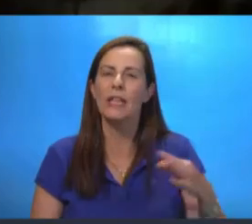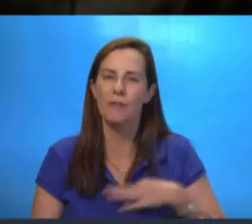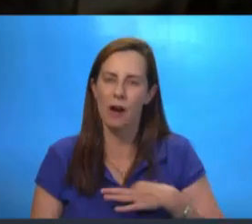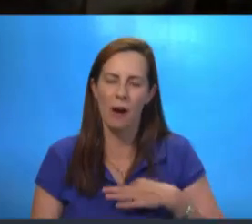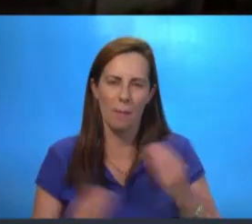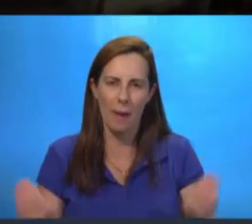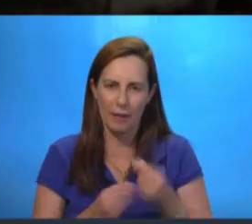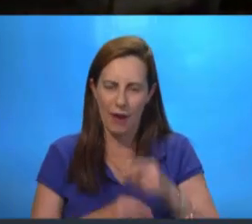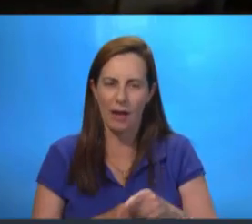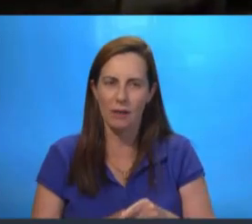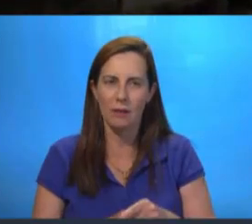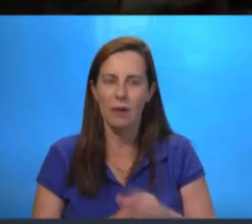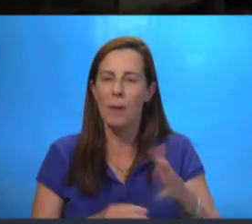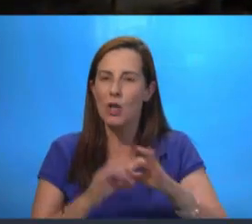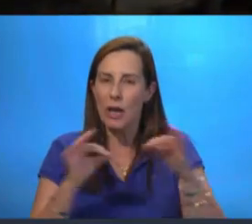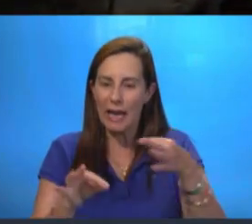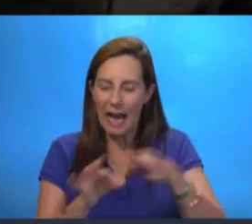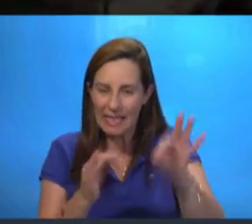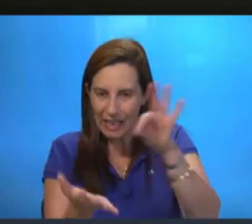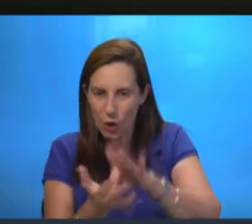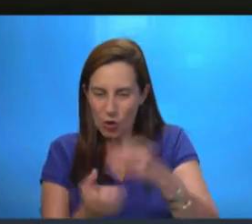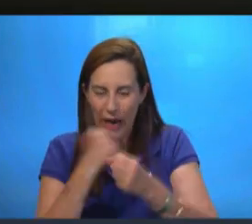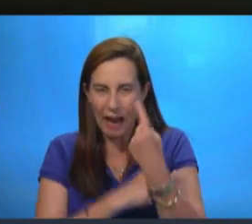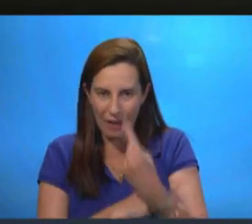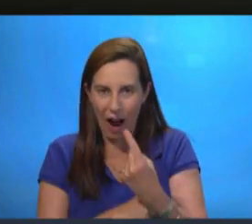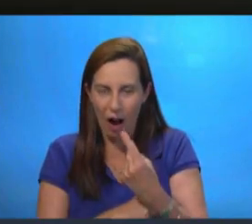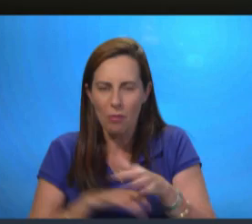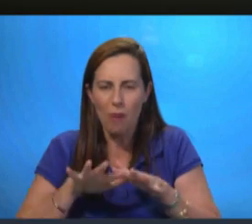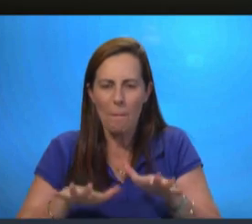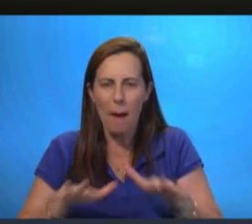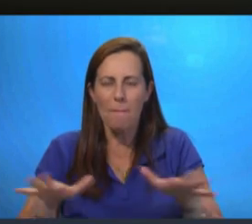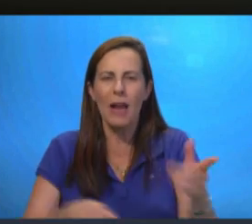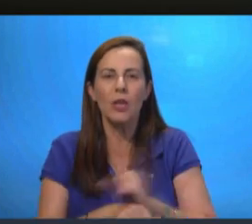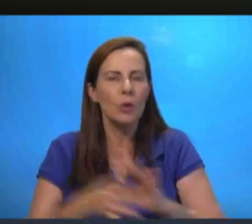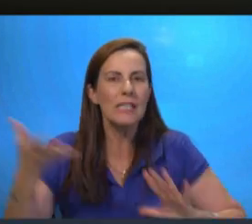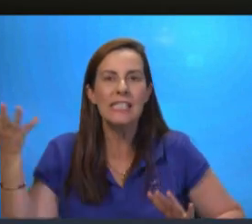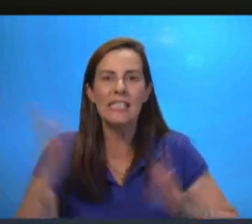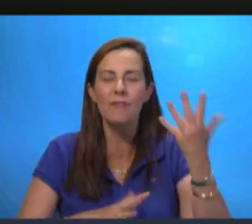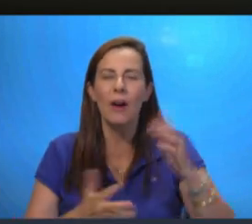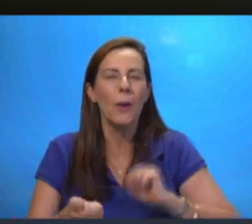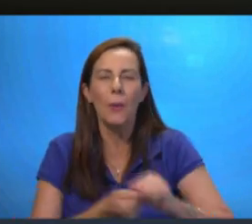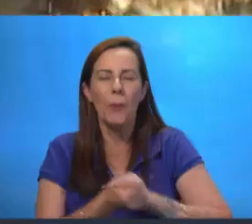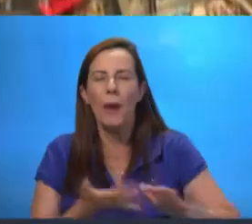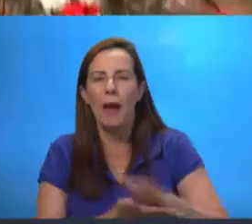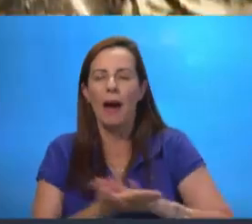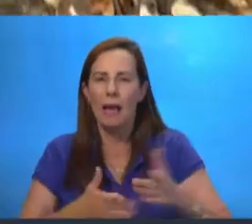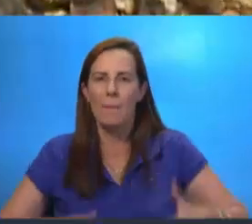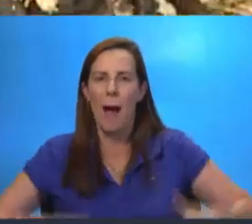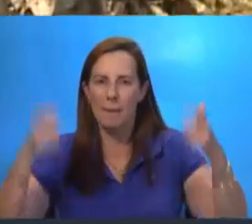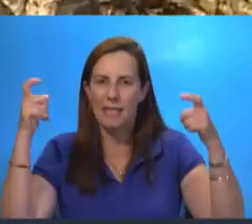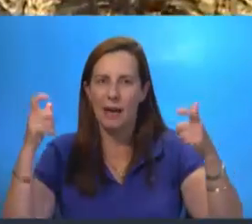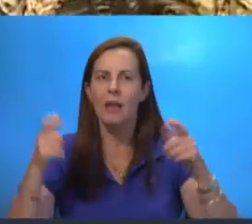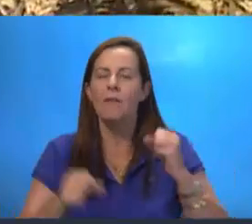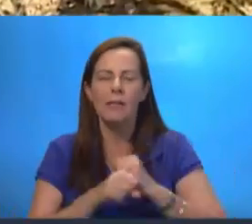הזה. מה שהחל כהצתה נקודתית של כלי רכב הפך בתוך דקות לשריפה שקילתה חלקים גדולים מהבניין וגרמה